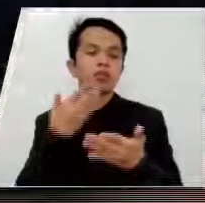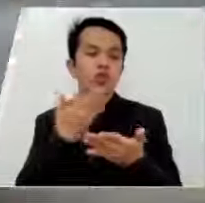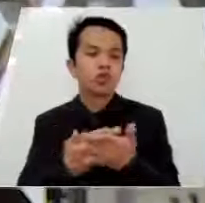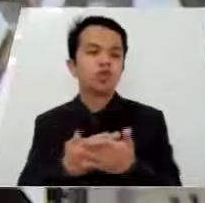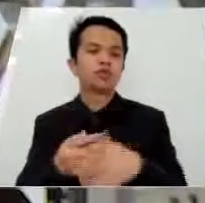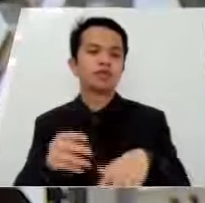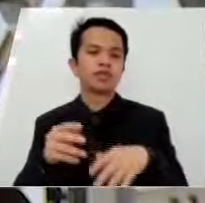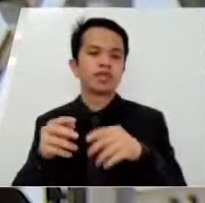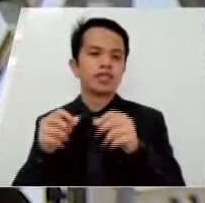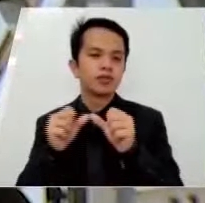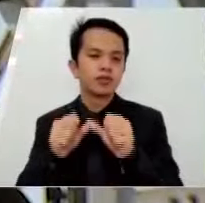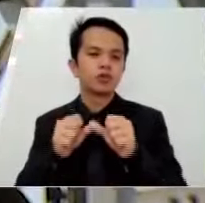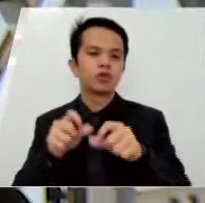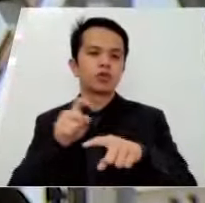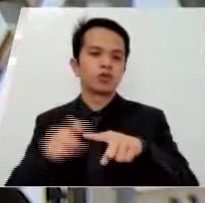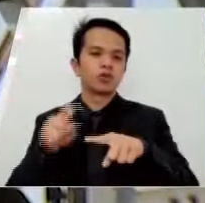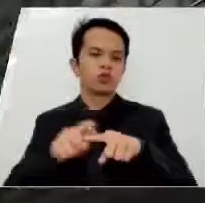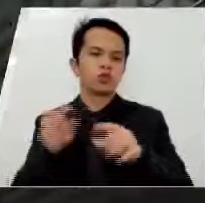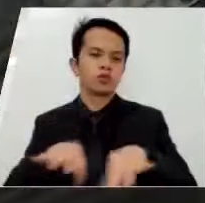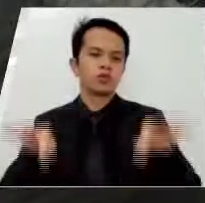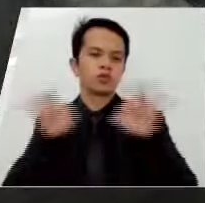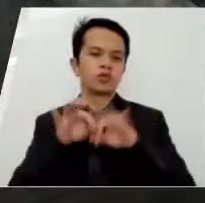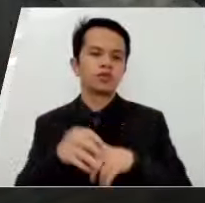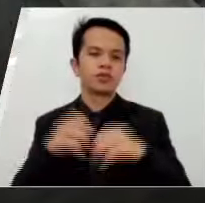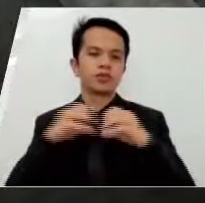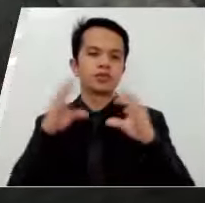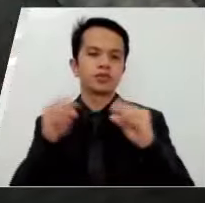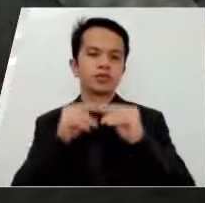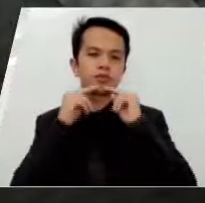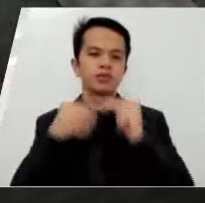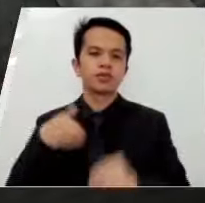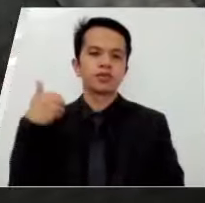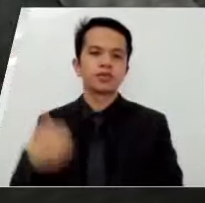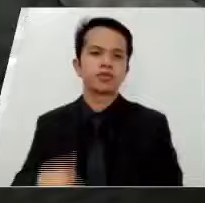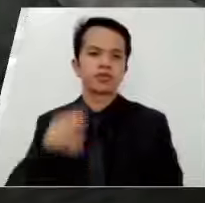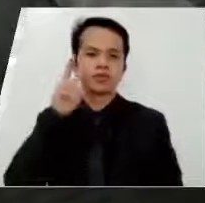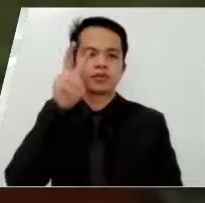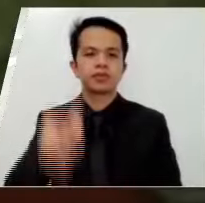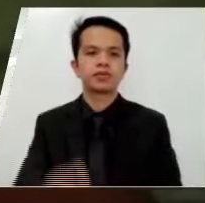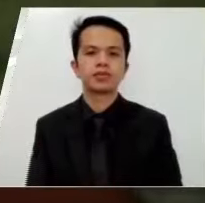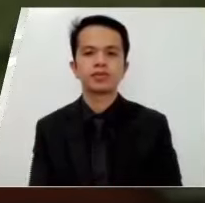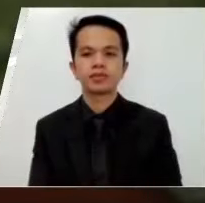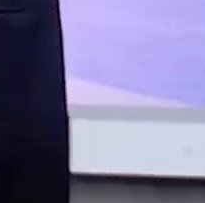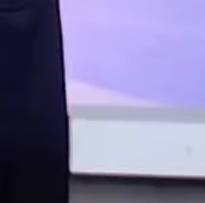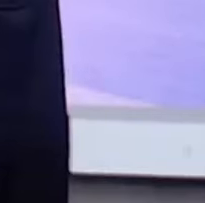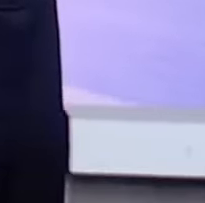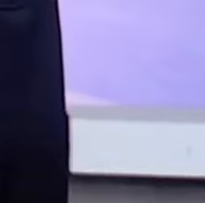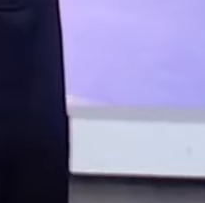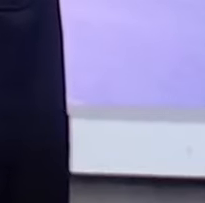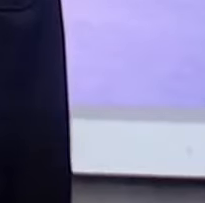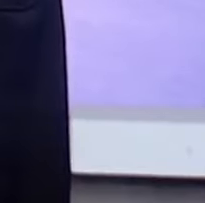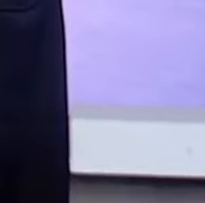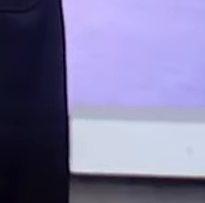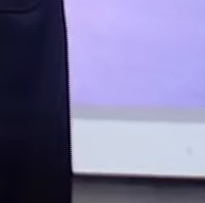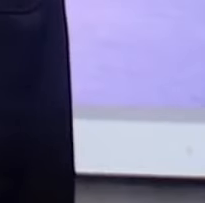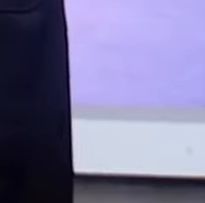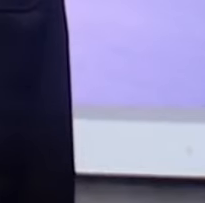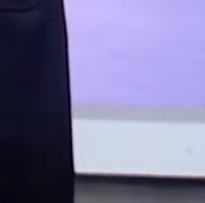kuryente. Para sa GMA Integrated News, ako si Maki Pulido, ang inyong saksi. Mga